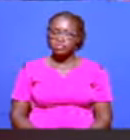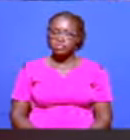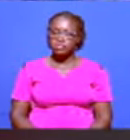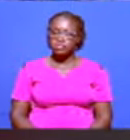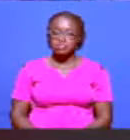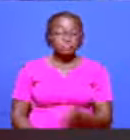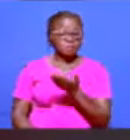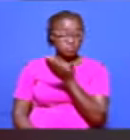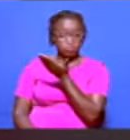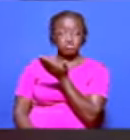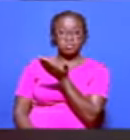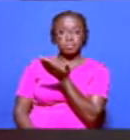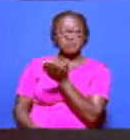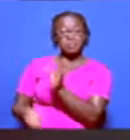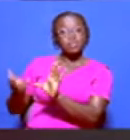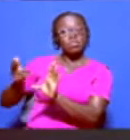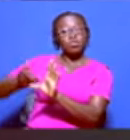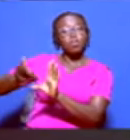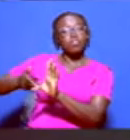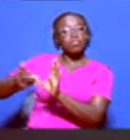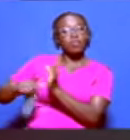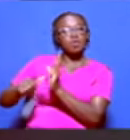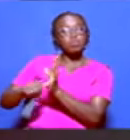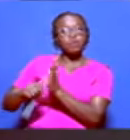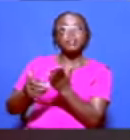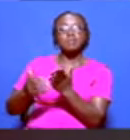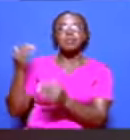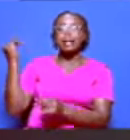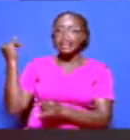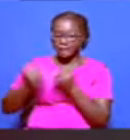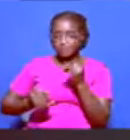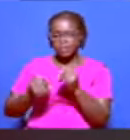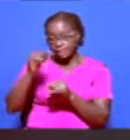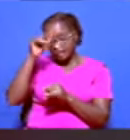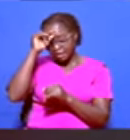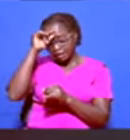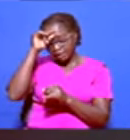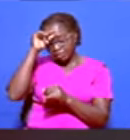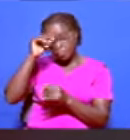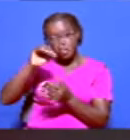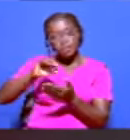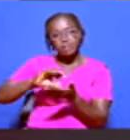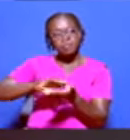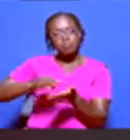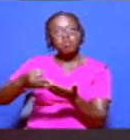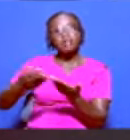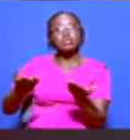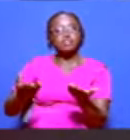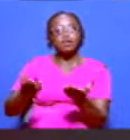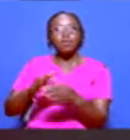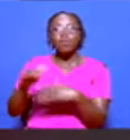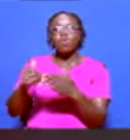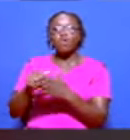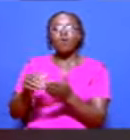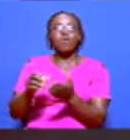Tatizo la uhaba wa mafuta kufikia tamati, serikali ikitoa ruzuku kwa wasambazaji bidhaa hii.